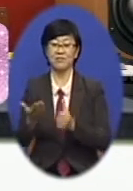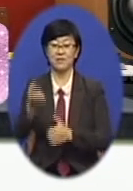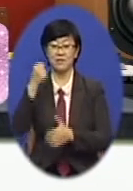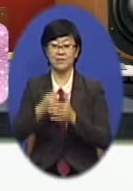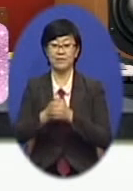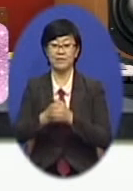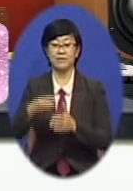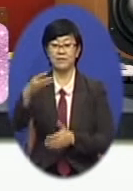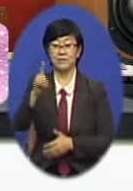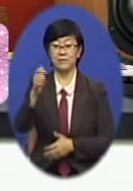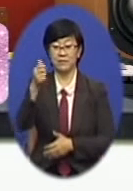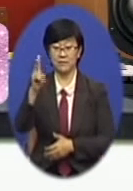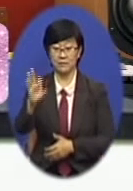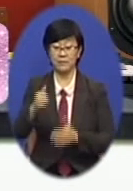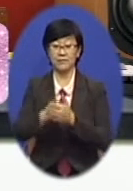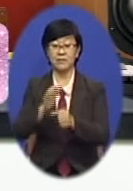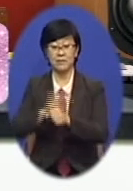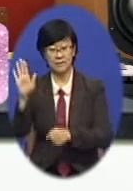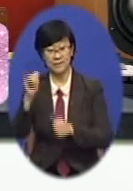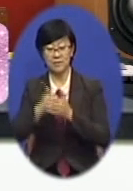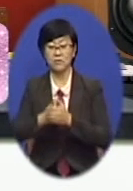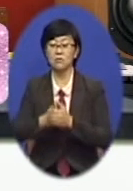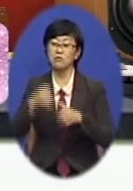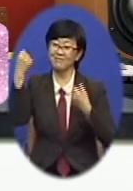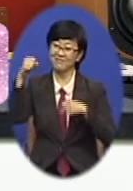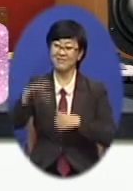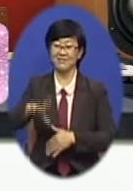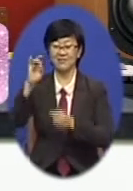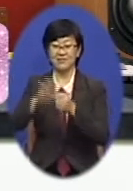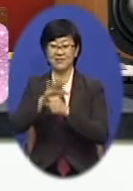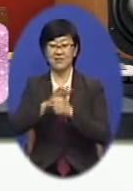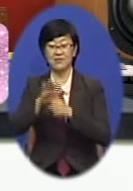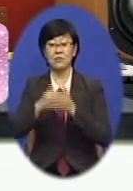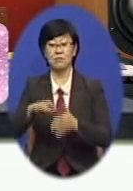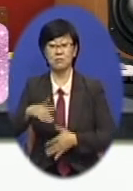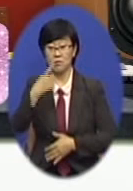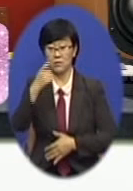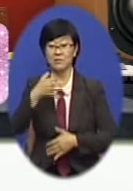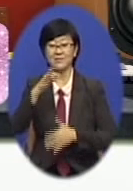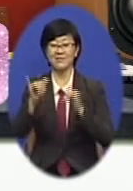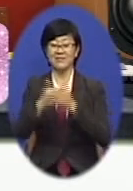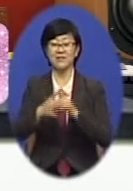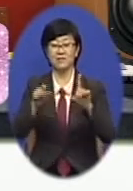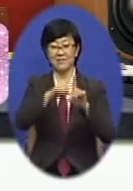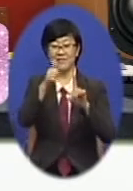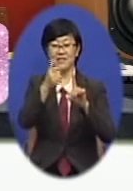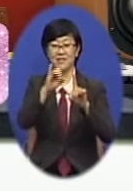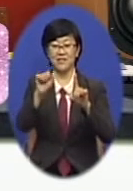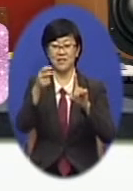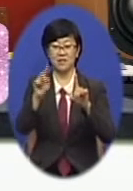지금은 타양이라고 나오고 잘 있어요 나는데 네. 춤추는 첫사랑도 아주 멋있게 불렀던 네네네. 분이에요. 1번